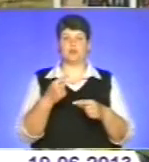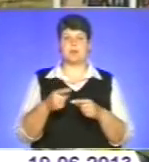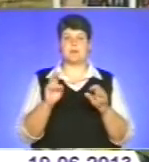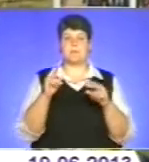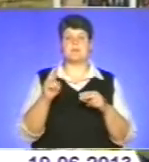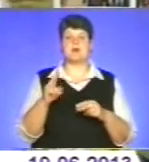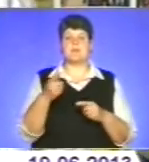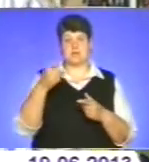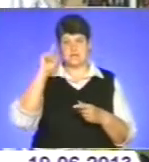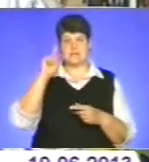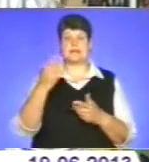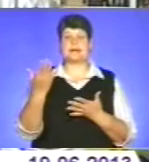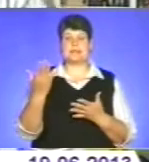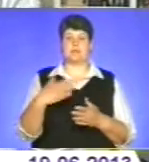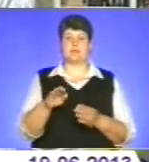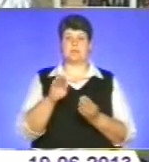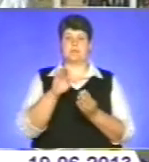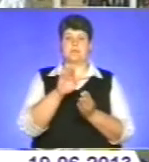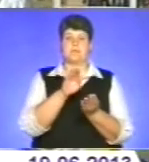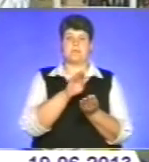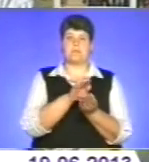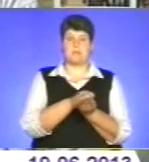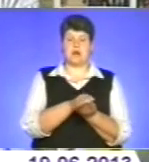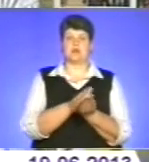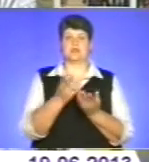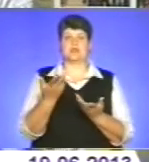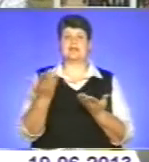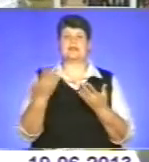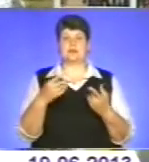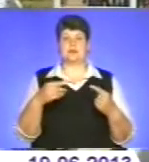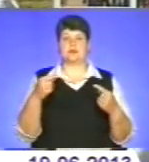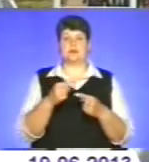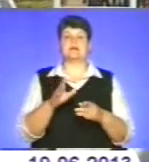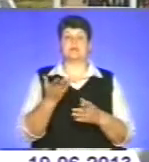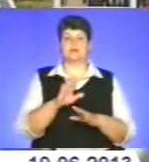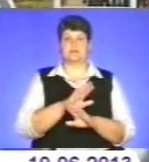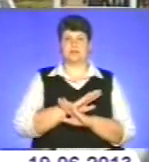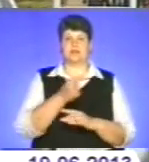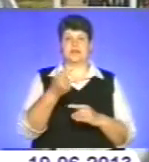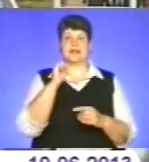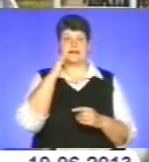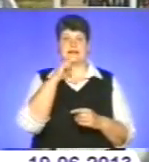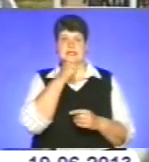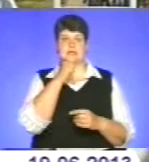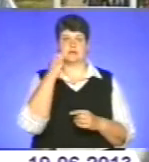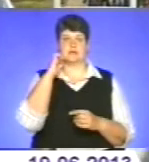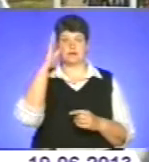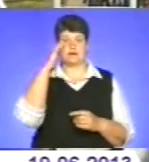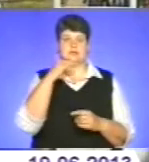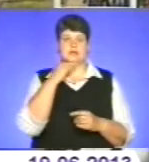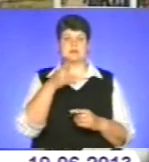де похоронен і де сражався як герой, їх отець і їх дід. Ми сьогодні відкрили тут, на Київщині,